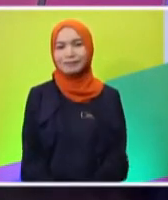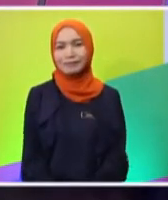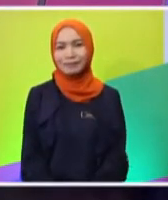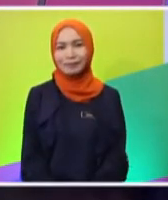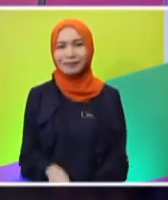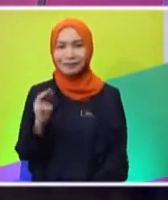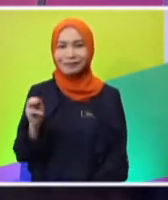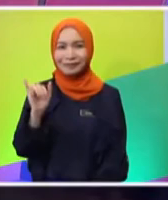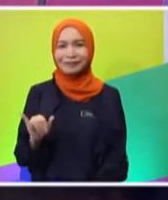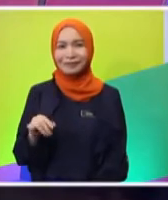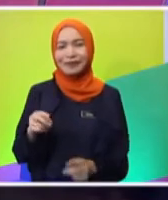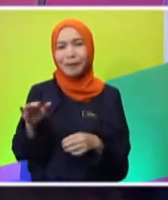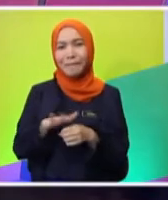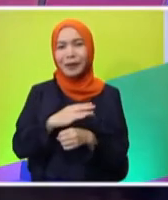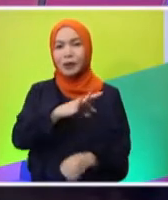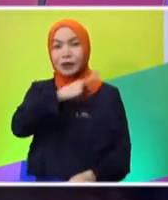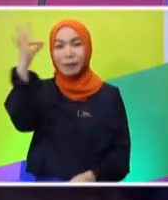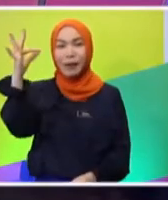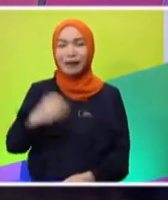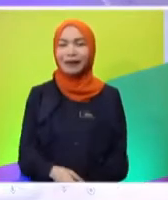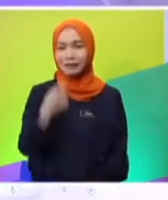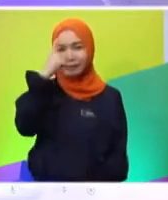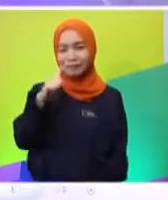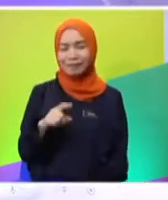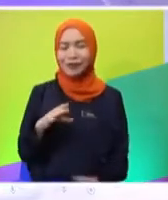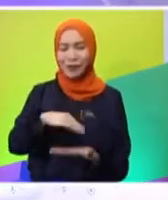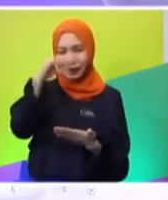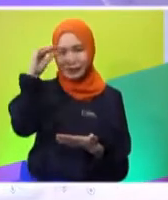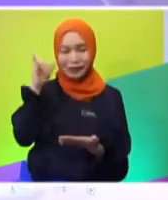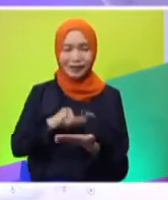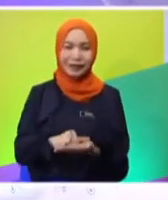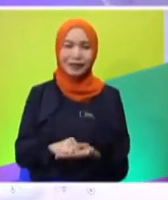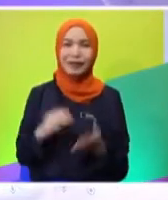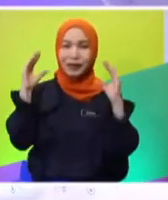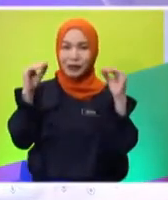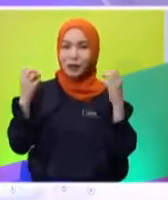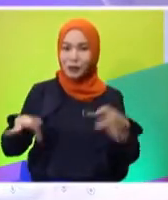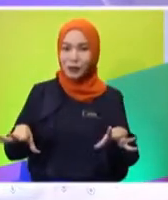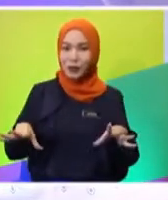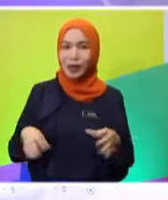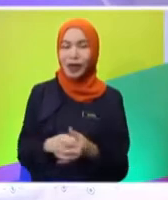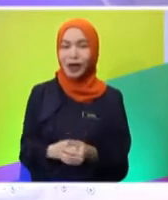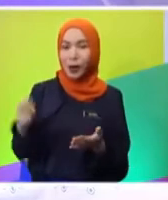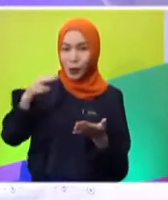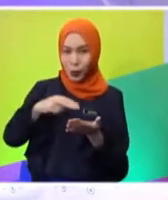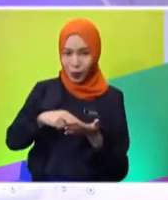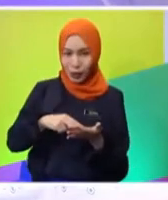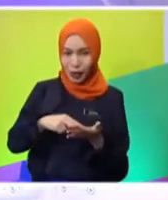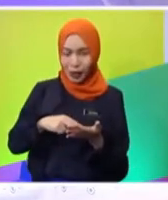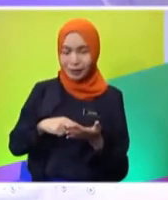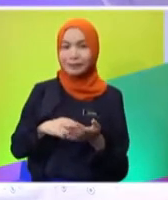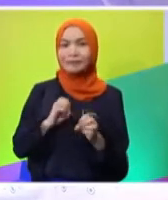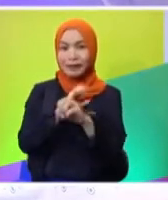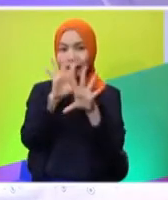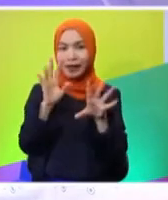sensasi bersemangat dan yakin diri bye soalnya tadi aku ulang dah ya penerangan tentang Acha mobile dan juga